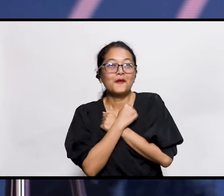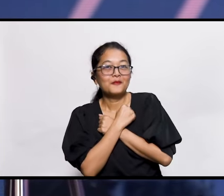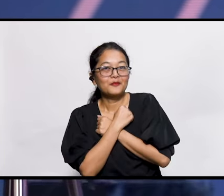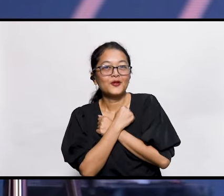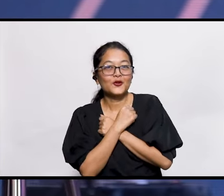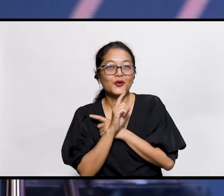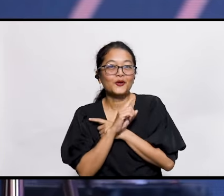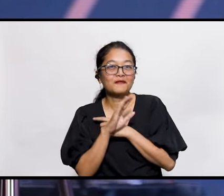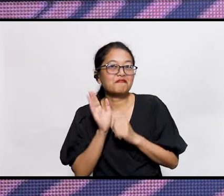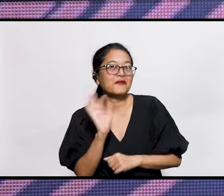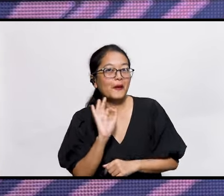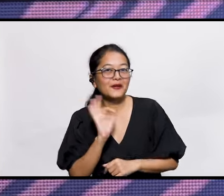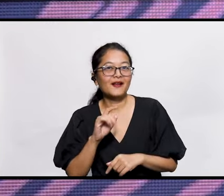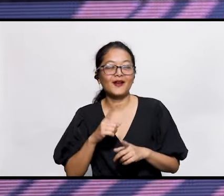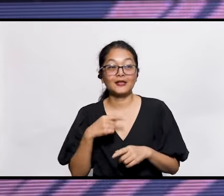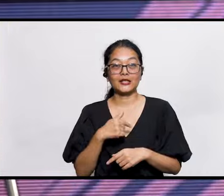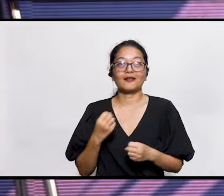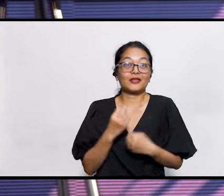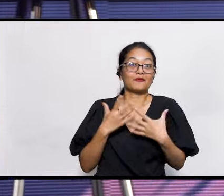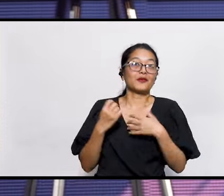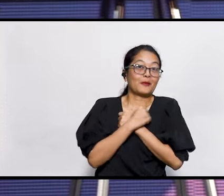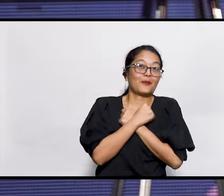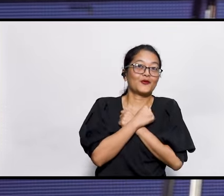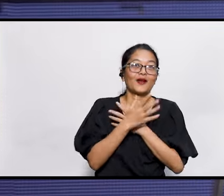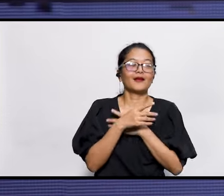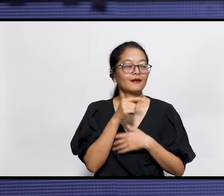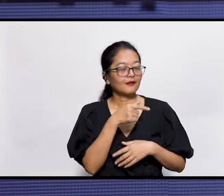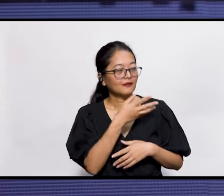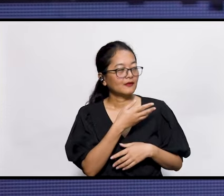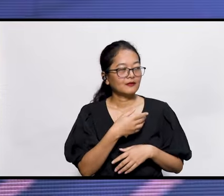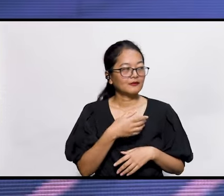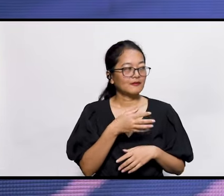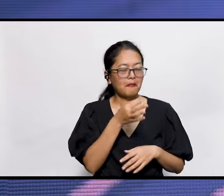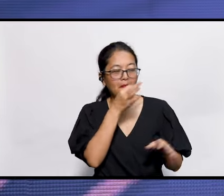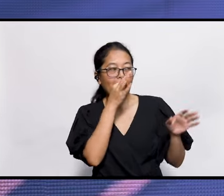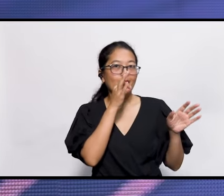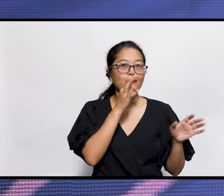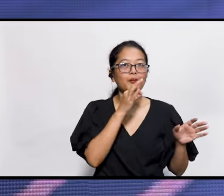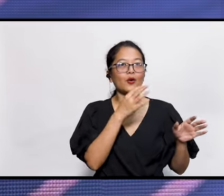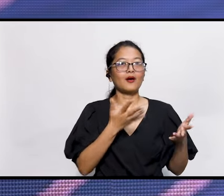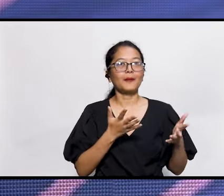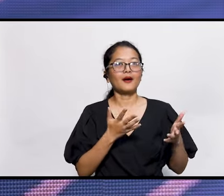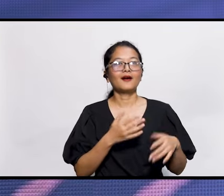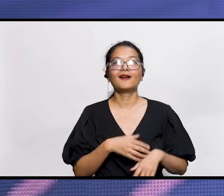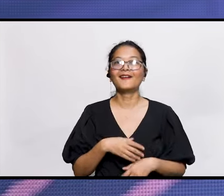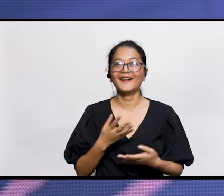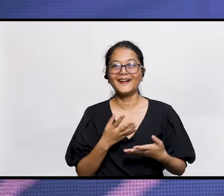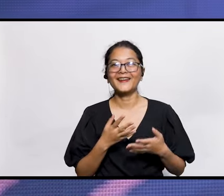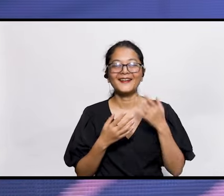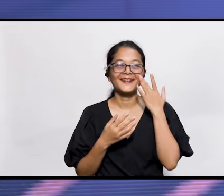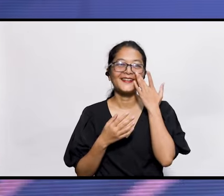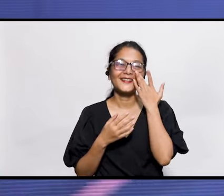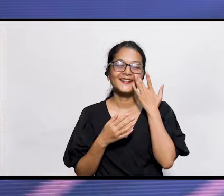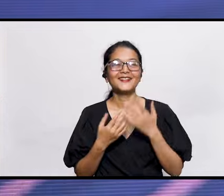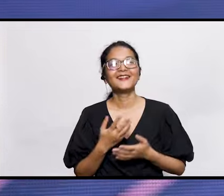mabuk atau apa Nah itu itu bahaya kalau ggak pernah meluk istri tahu-tahu istrinya dipeluk kamu nih kebanyakan minum atau kamu habis